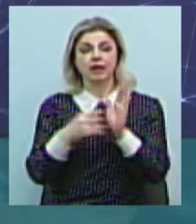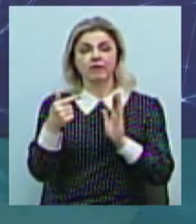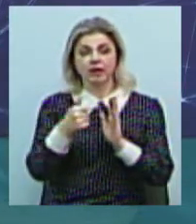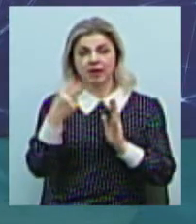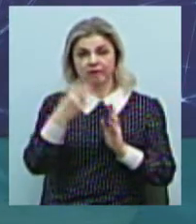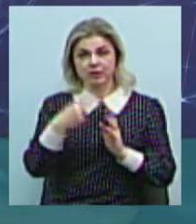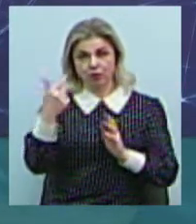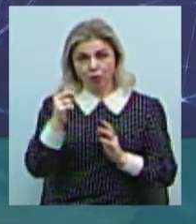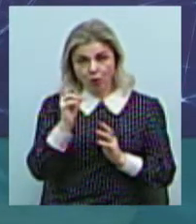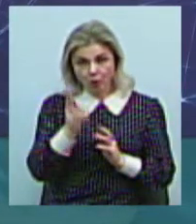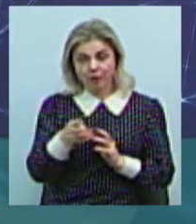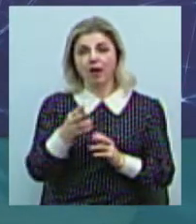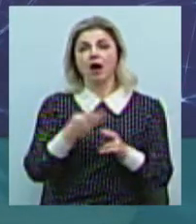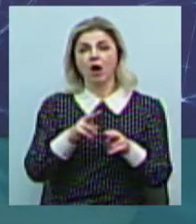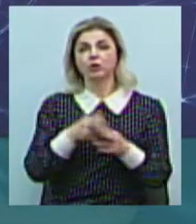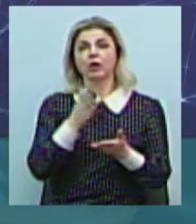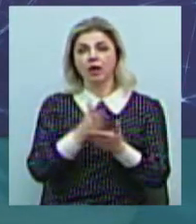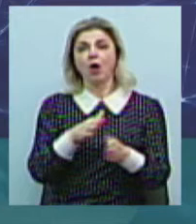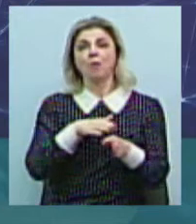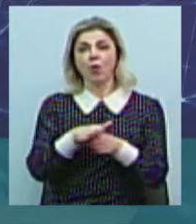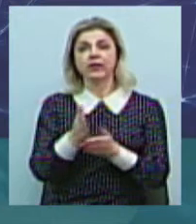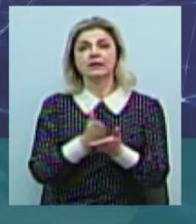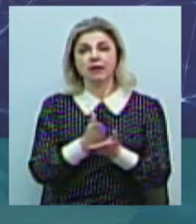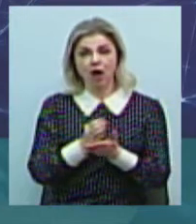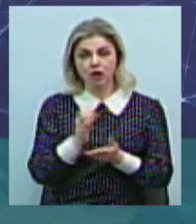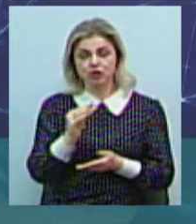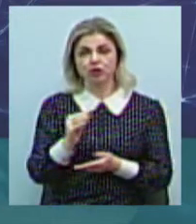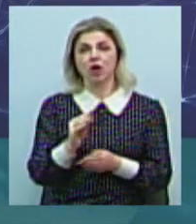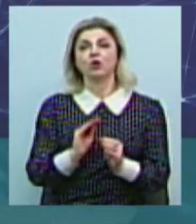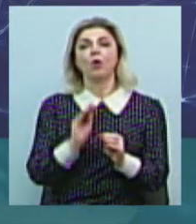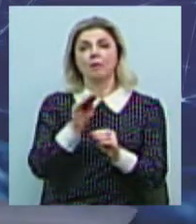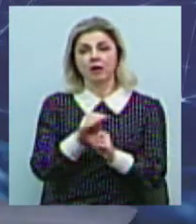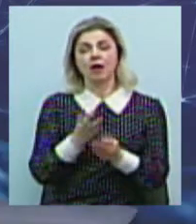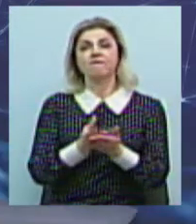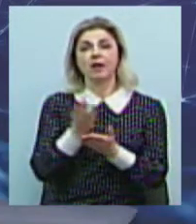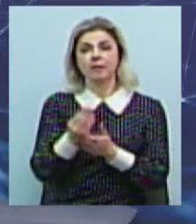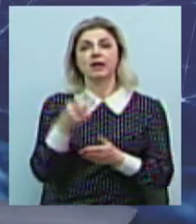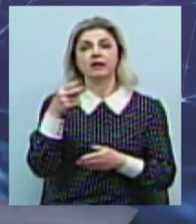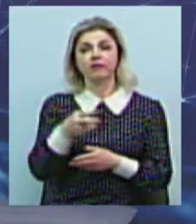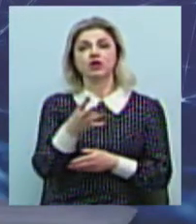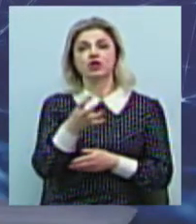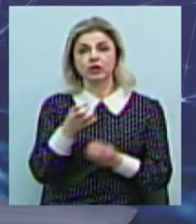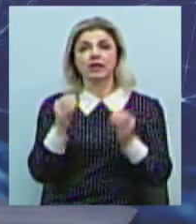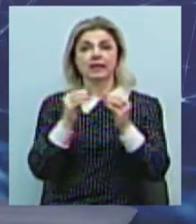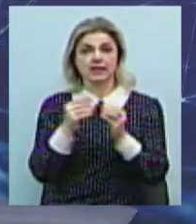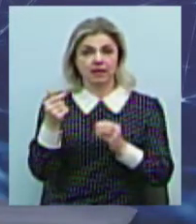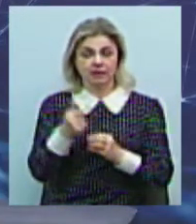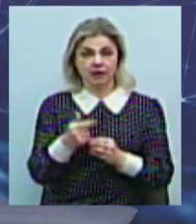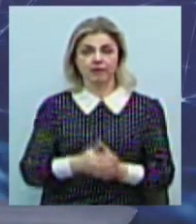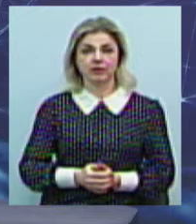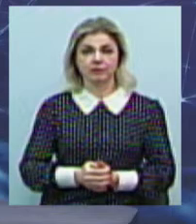20 копеек, и у которых есть полный стаж, дополнительно выплатят 2410 гривен.